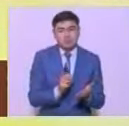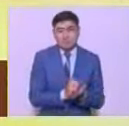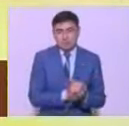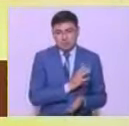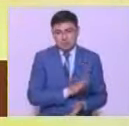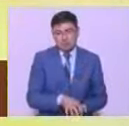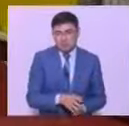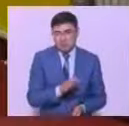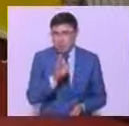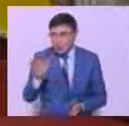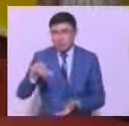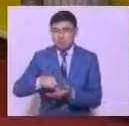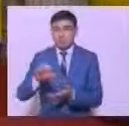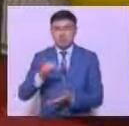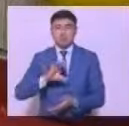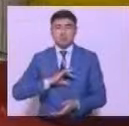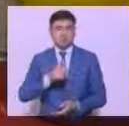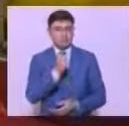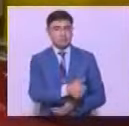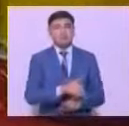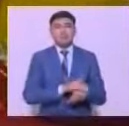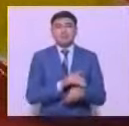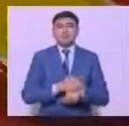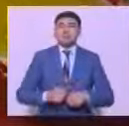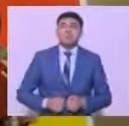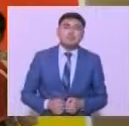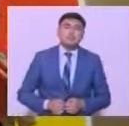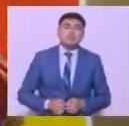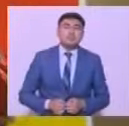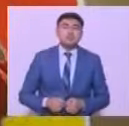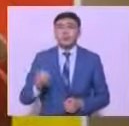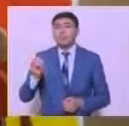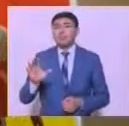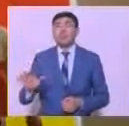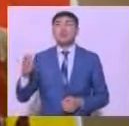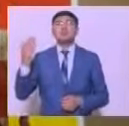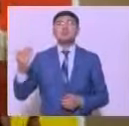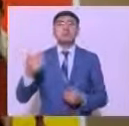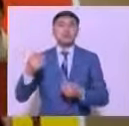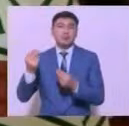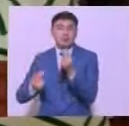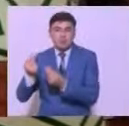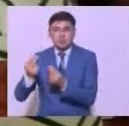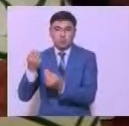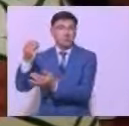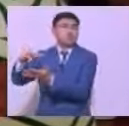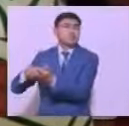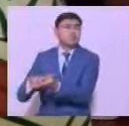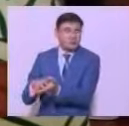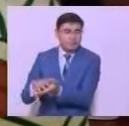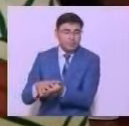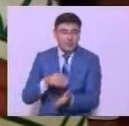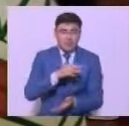Еңбек бағаланды. Португалиядағы күштік құрылымдар арасындағы Еуропа ойындары әлі де жалғасып жатыр. Алдағы күндері